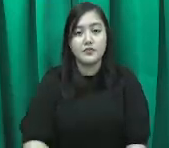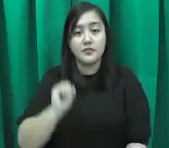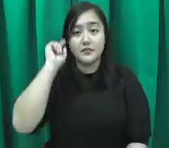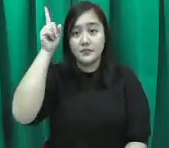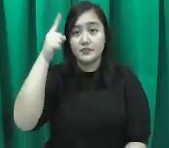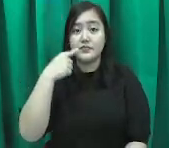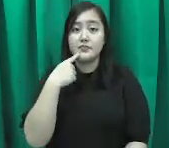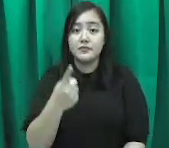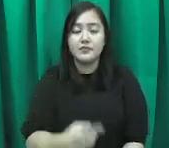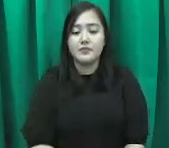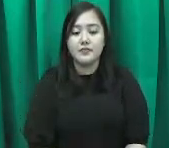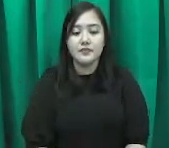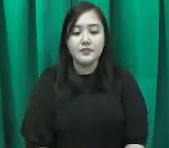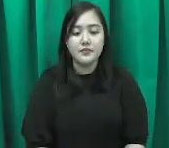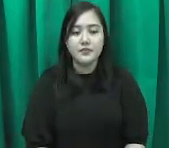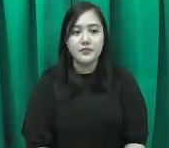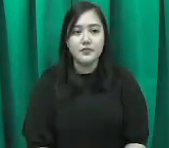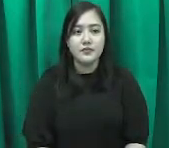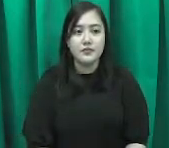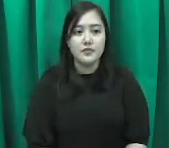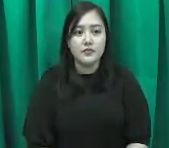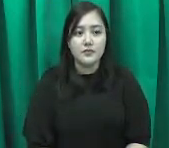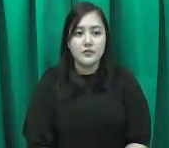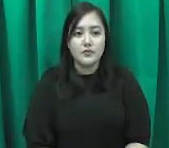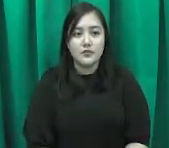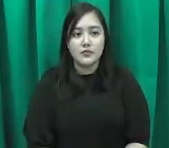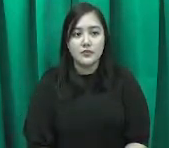si... Sundalo rin si, yun. Ano Uh-oh. Si...